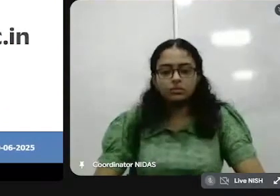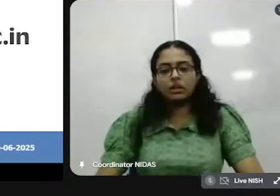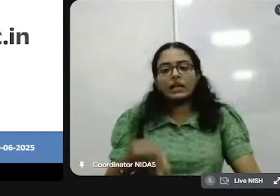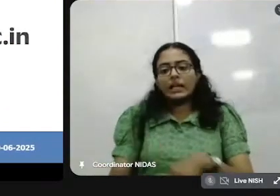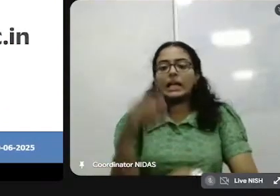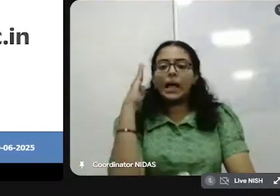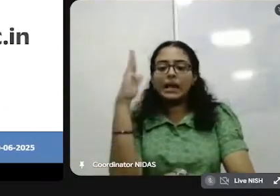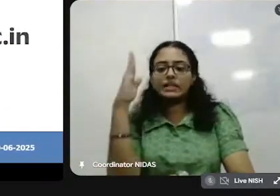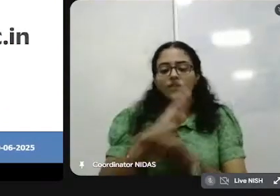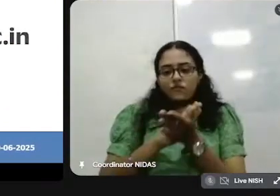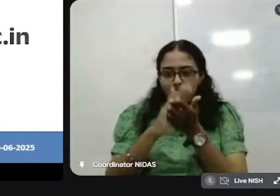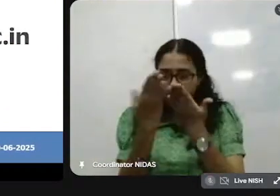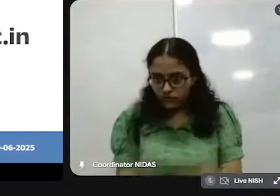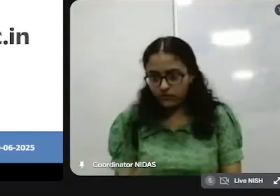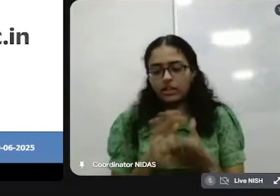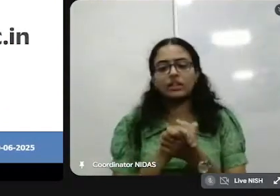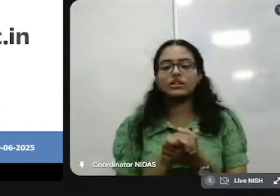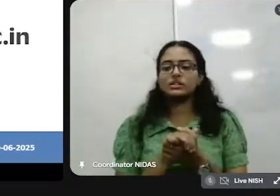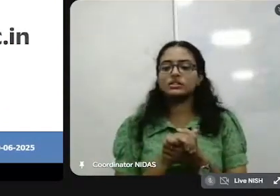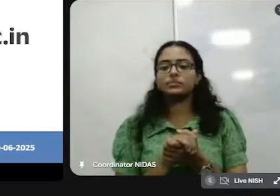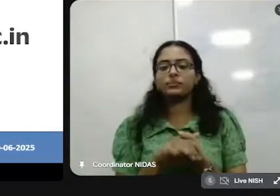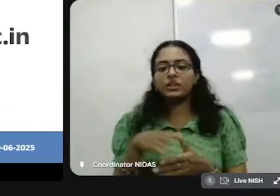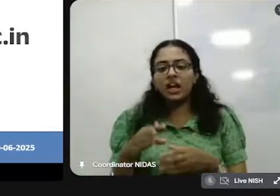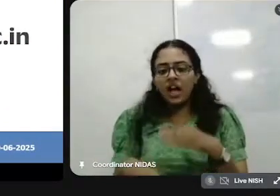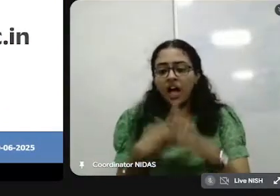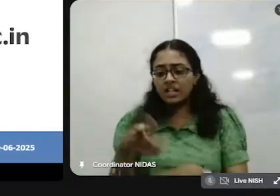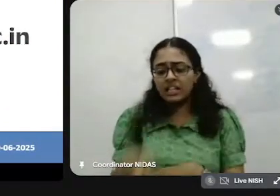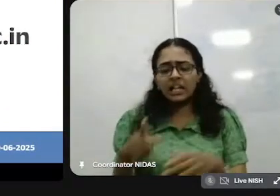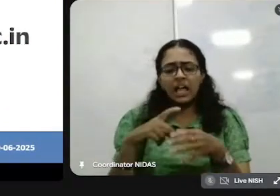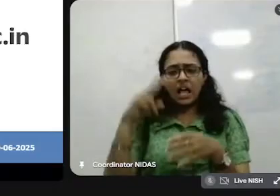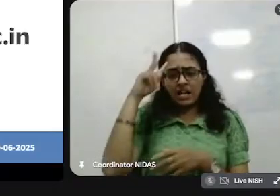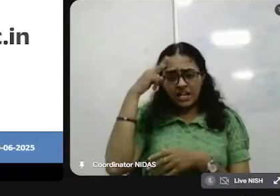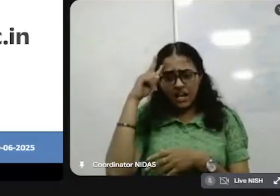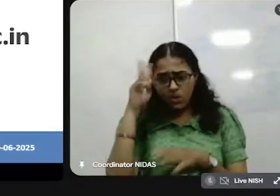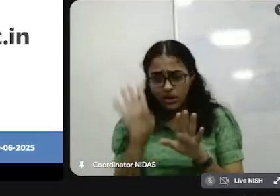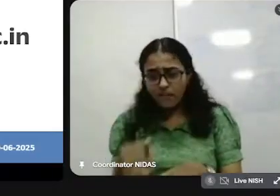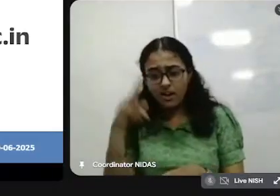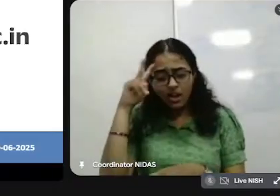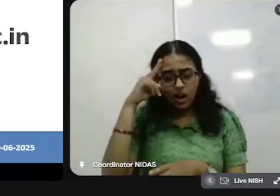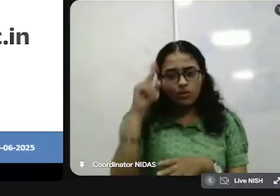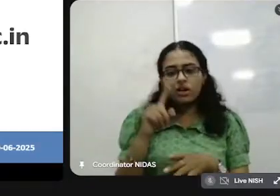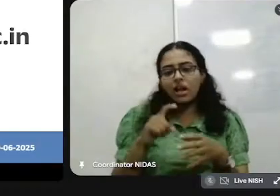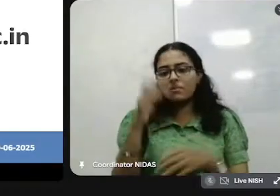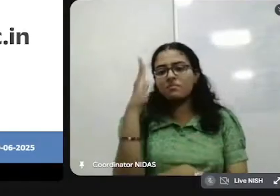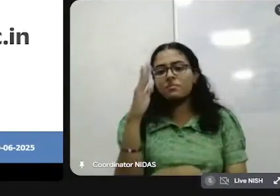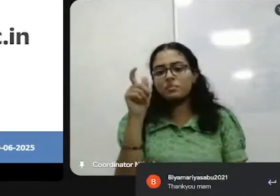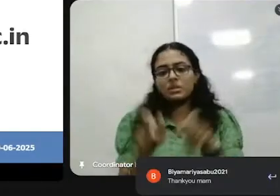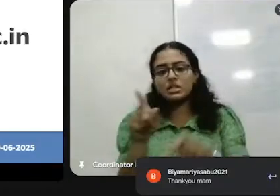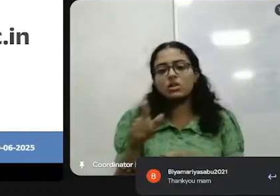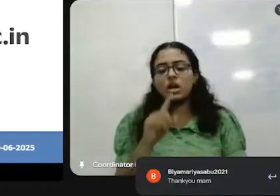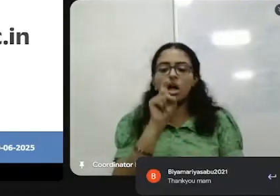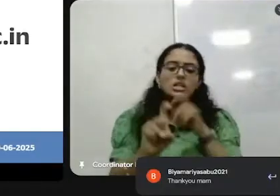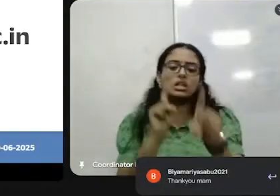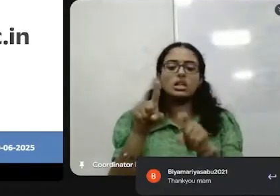പ്രസന്റേഷൻ ഇവിടെ അവസാനിച്ചിരിക്കുകയാണ്. ഇനി നിങ്ങൾക്കുള്ള സംശയങ്ങൾ മാഡത്തോട് ഇപ്പോൾ ചോദിക്കാവുന്നതാണ്. ഓരോരുത്തരുമായി മൈക്ക് അൺമ്യൂട്ട്